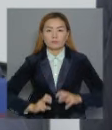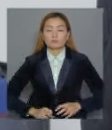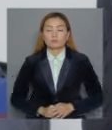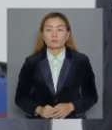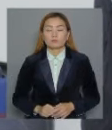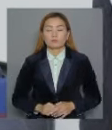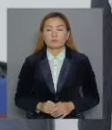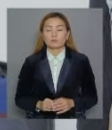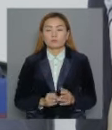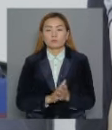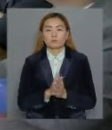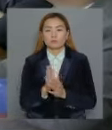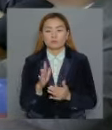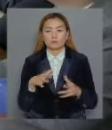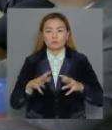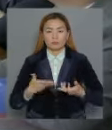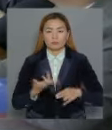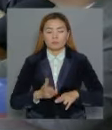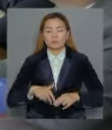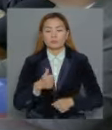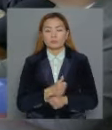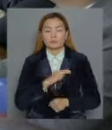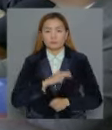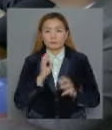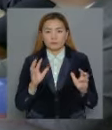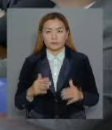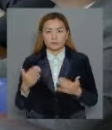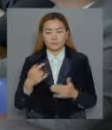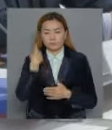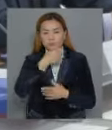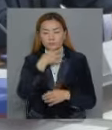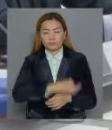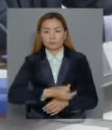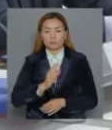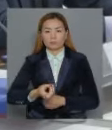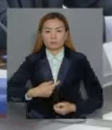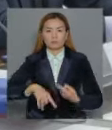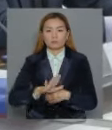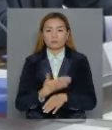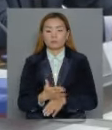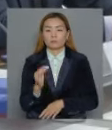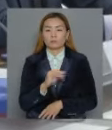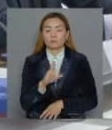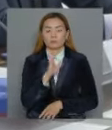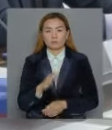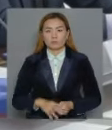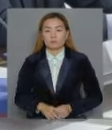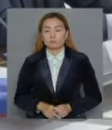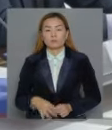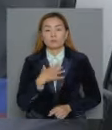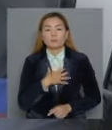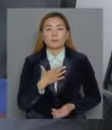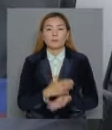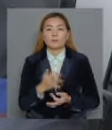и кадастра растительного мира основное нововведение закона информирование об обороте отдельных видов растительного мира это означает